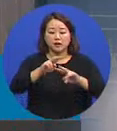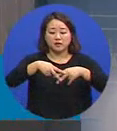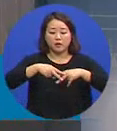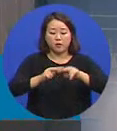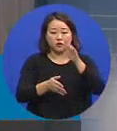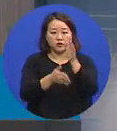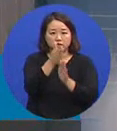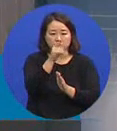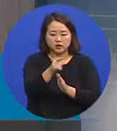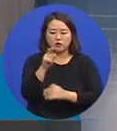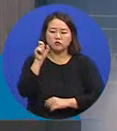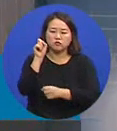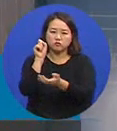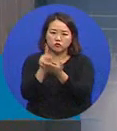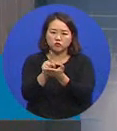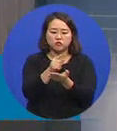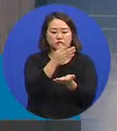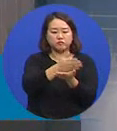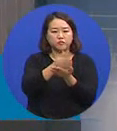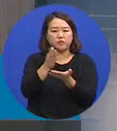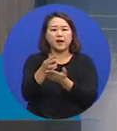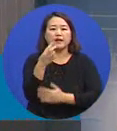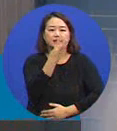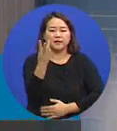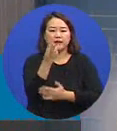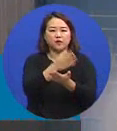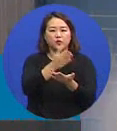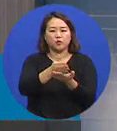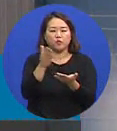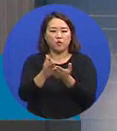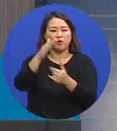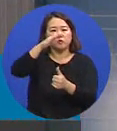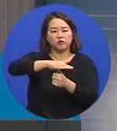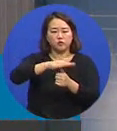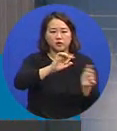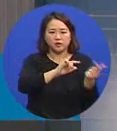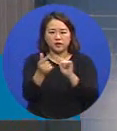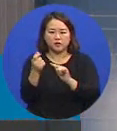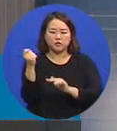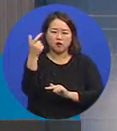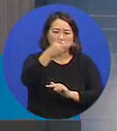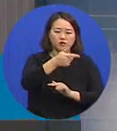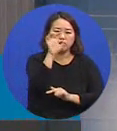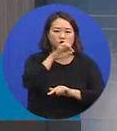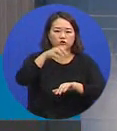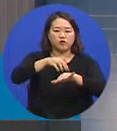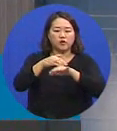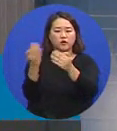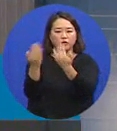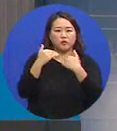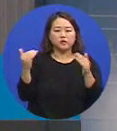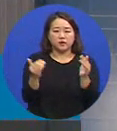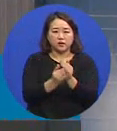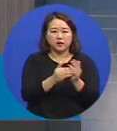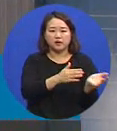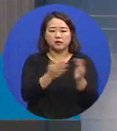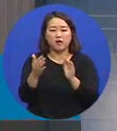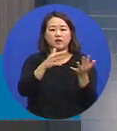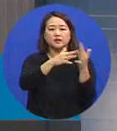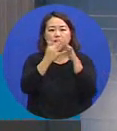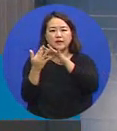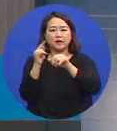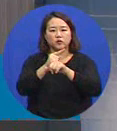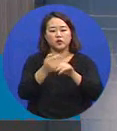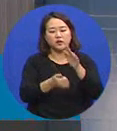남원시가 축구 등 3개 종목의 유소년 전지 훈련을 유치했습니다. 장수군이 저소득층을 위한 2019년 희망의